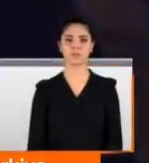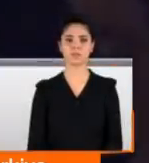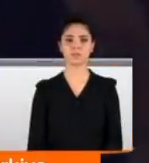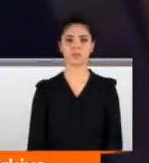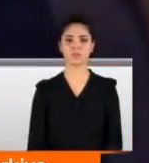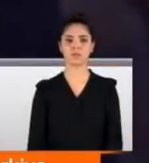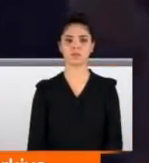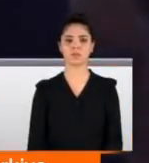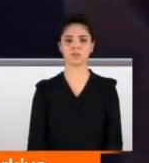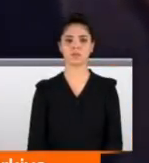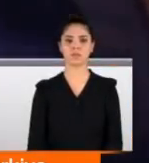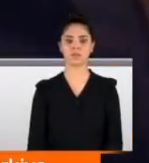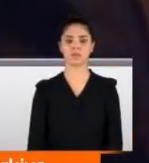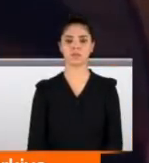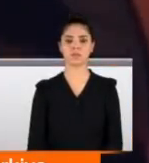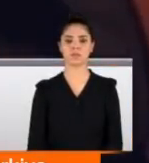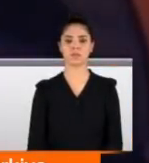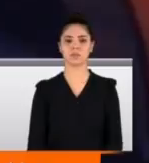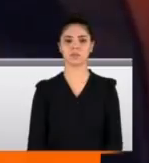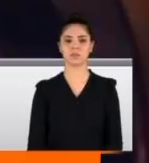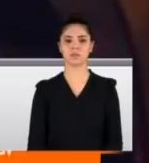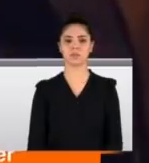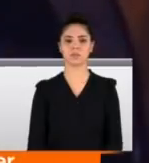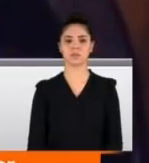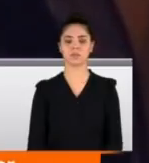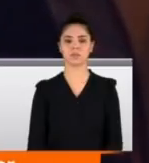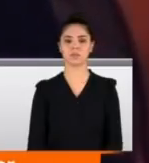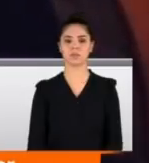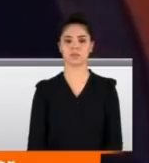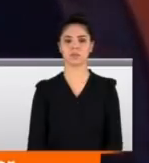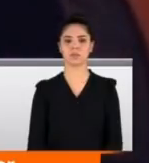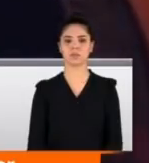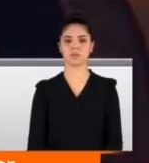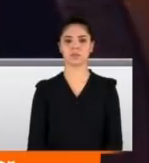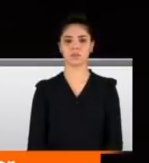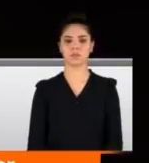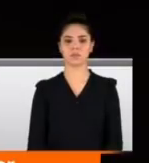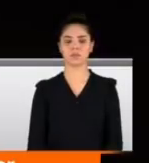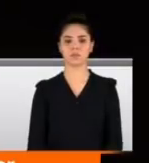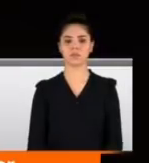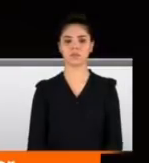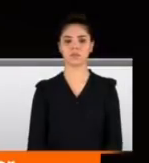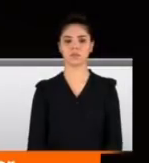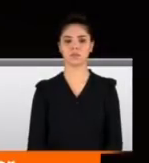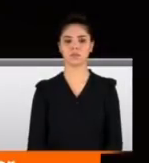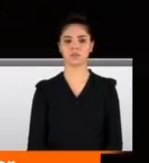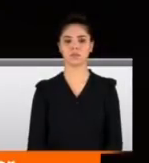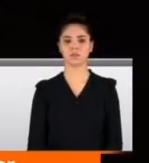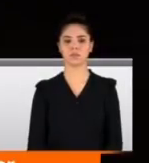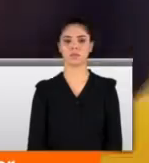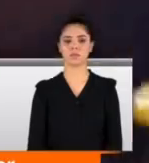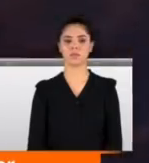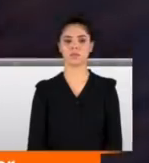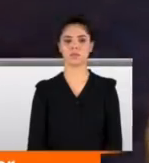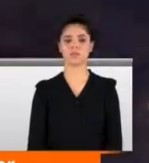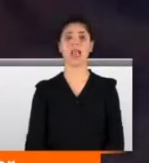Zaten çok hastayım ben, ne olursunuz. Kimliğimi vereyim mi? Yok, millet kodumuz tekrar kullanır. Yerde de hastam var, ben de